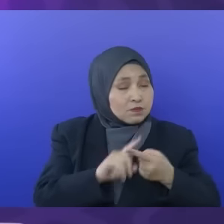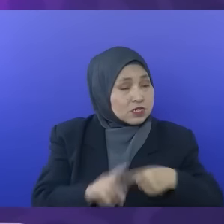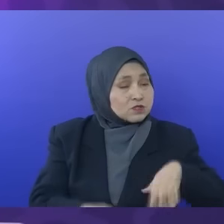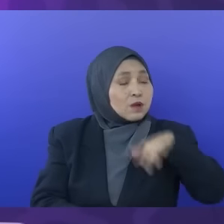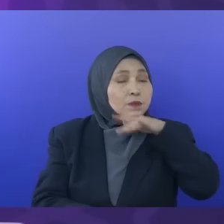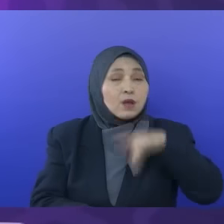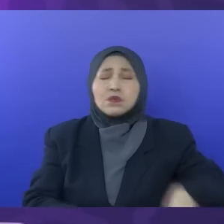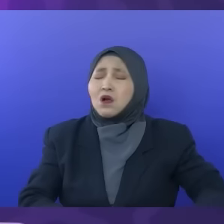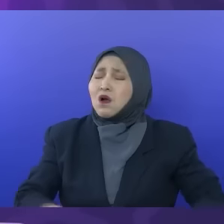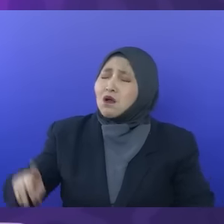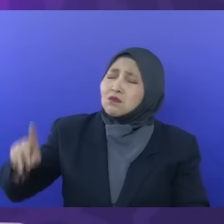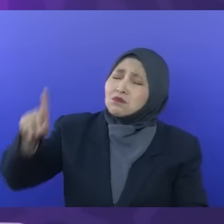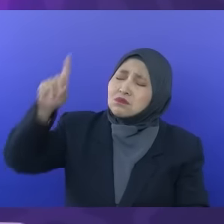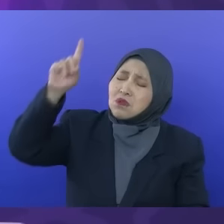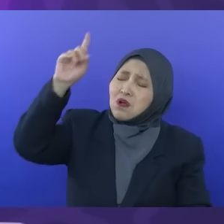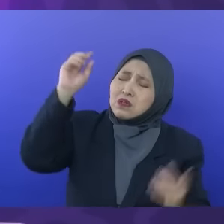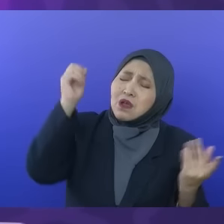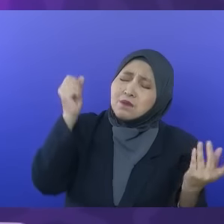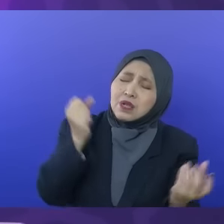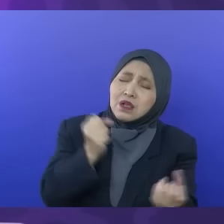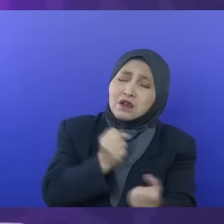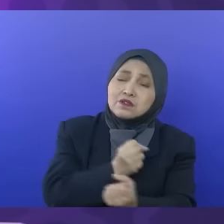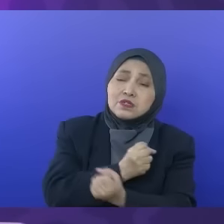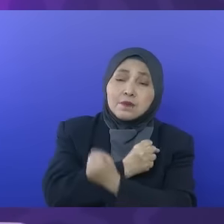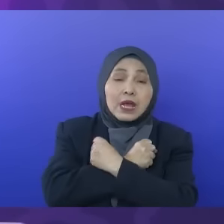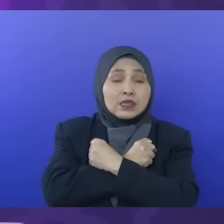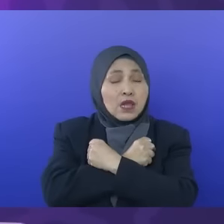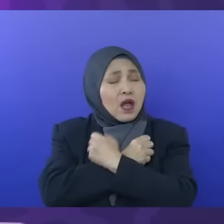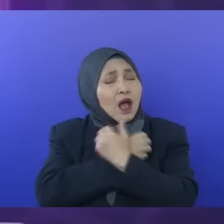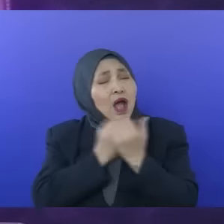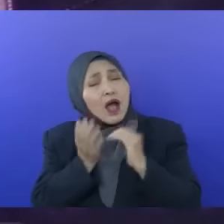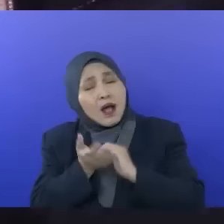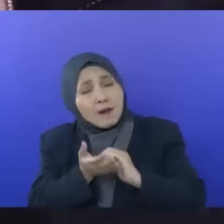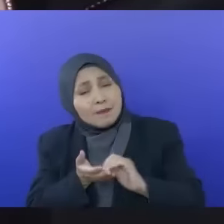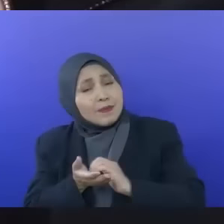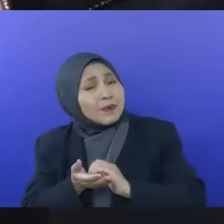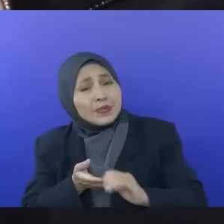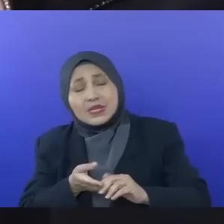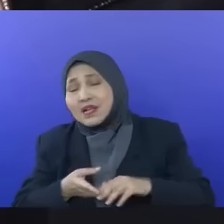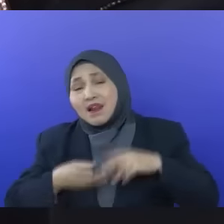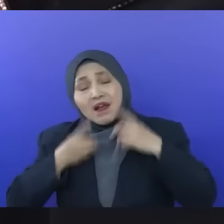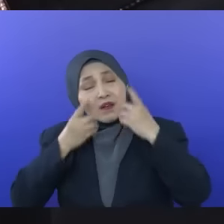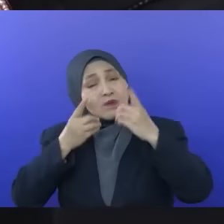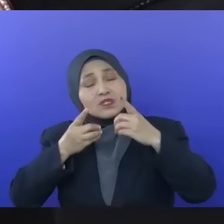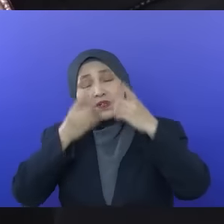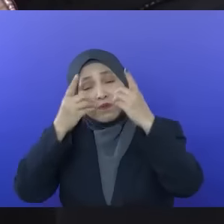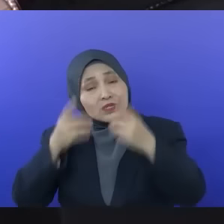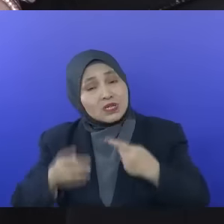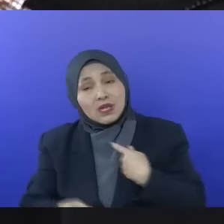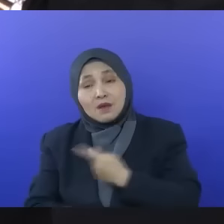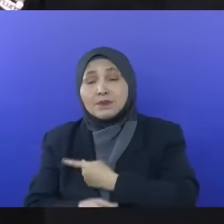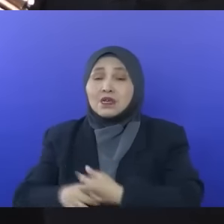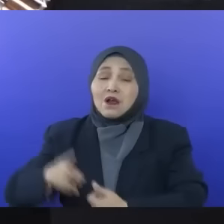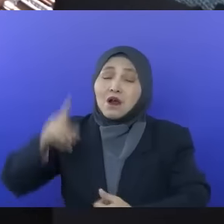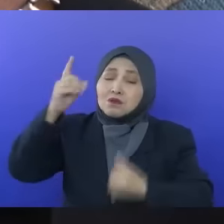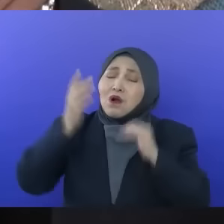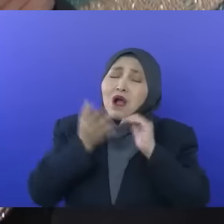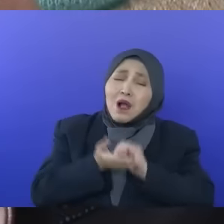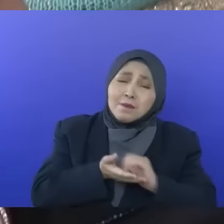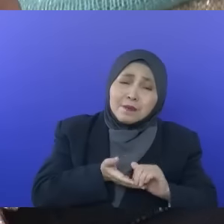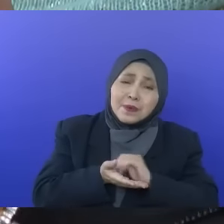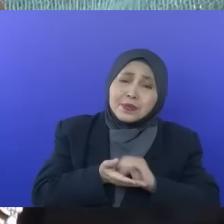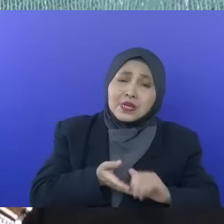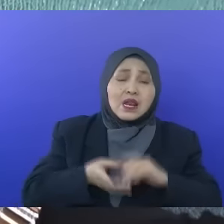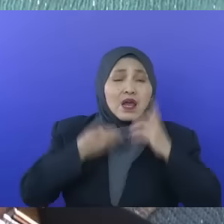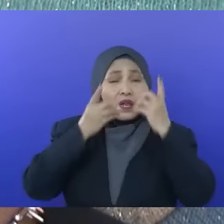Allahumma Ya Allah Ya Rohman Ya Rohim ampunilah dosa dosa kami Ya Allah ampunilah